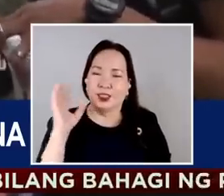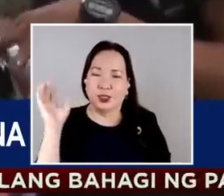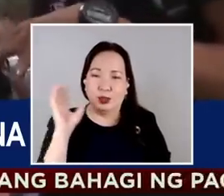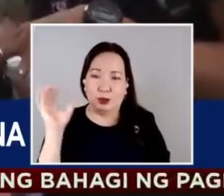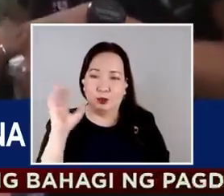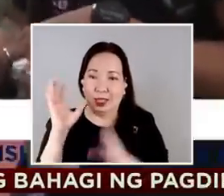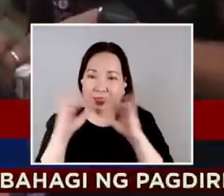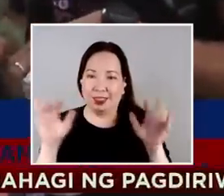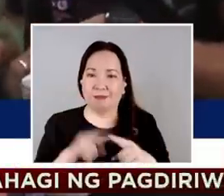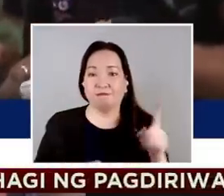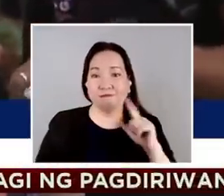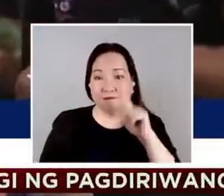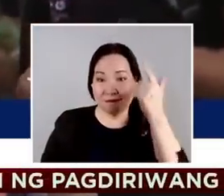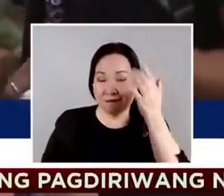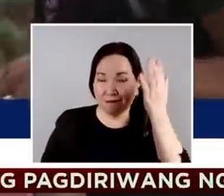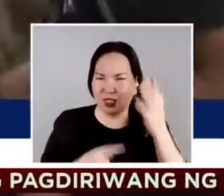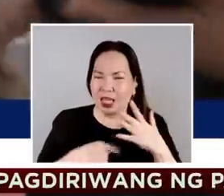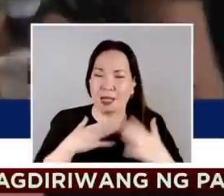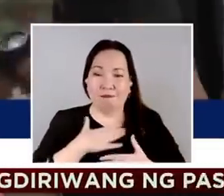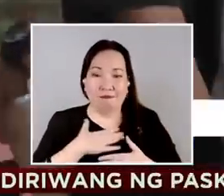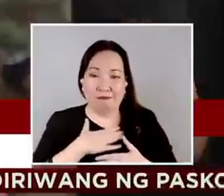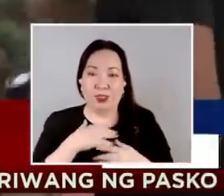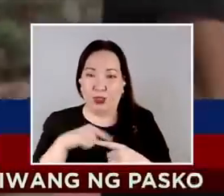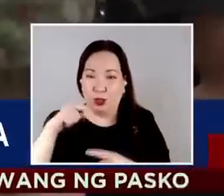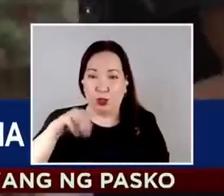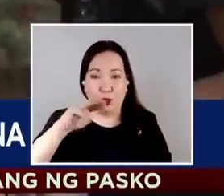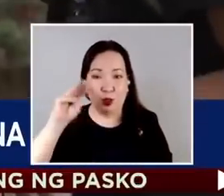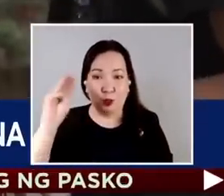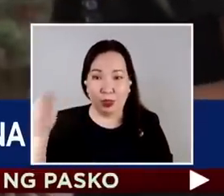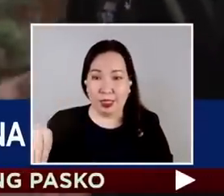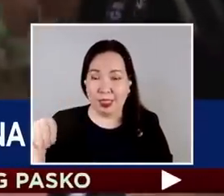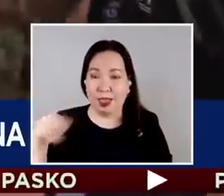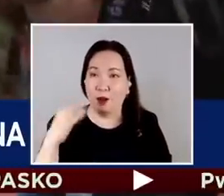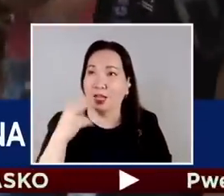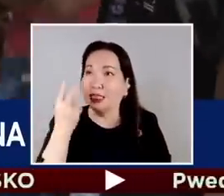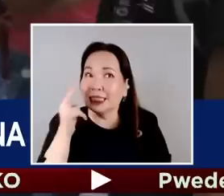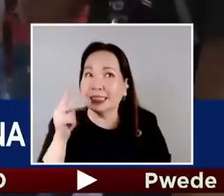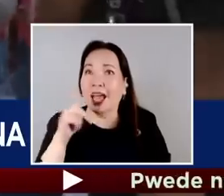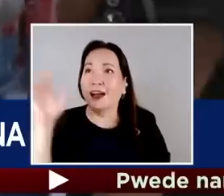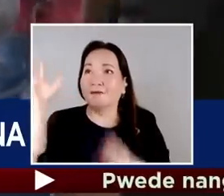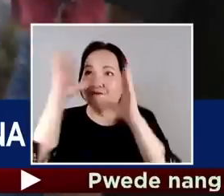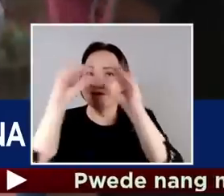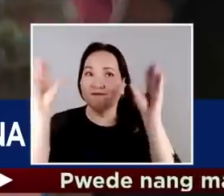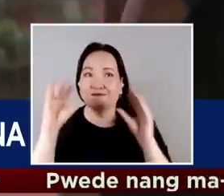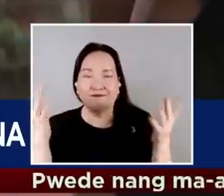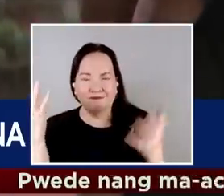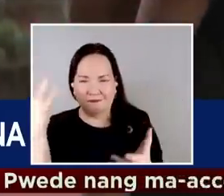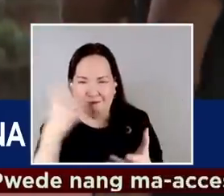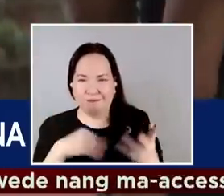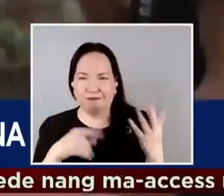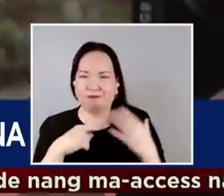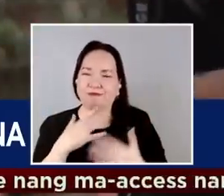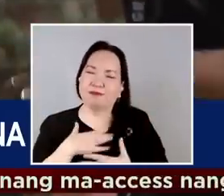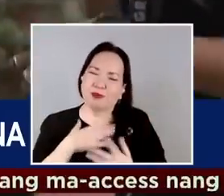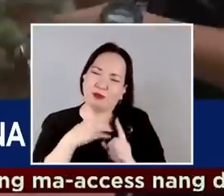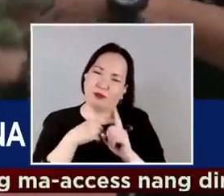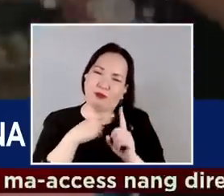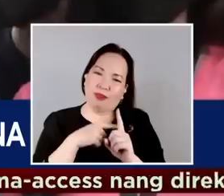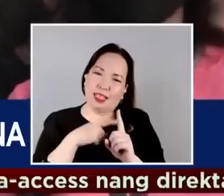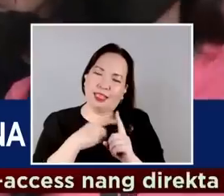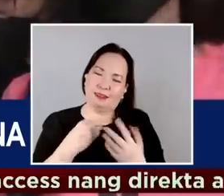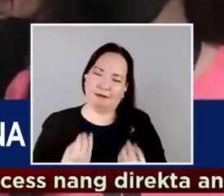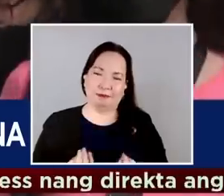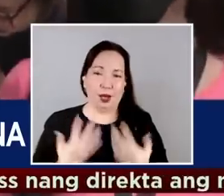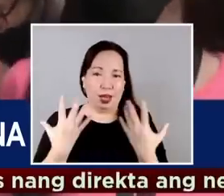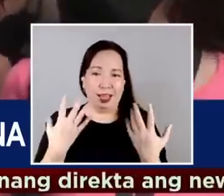sa pakiramdam, lalo po ngayon dito sa Maynila. May makita po kayo mga Christmas tree, which is ang ganda po sa pakiramdam ay nakaka-enlighten po ng